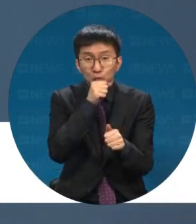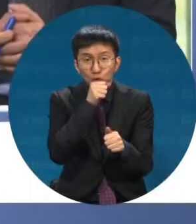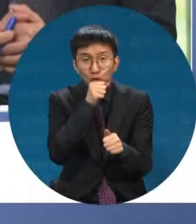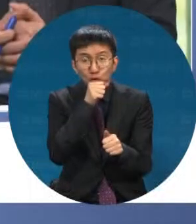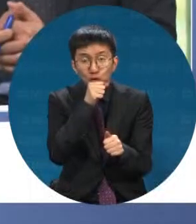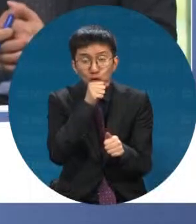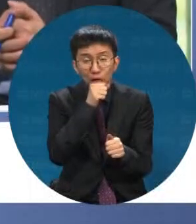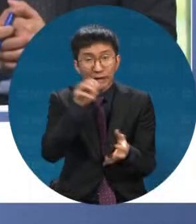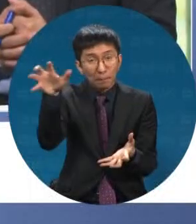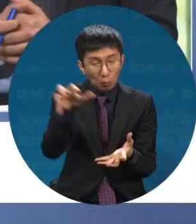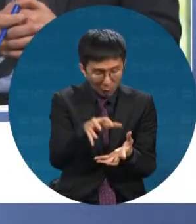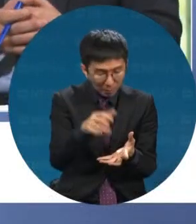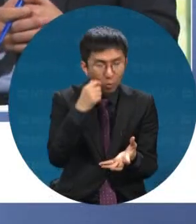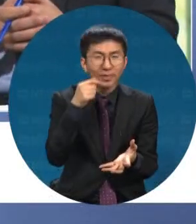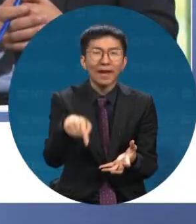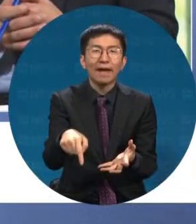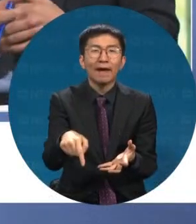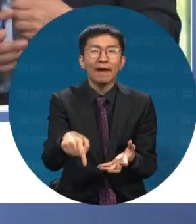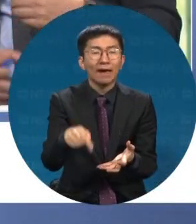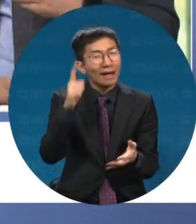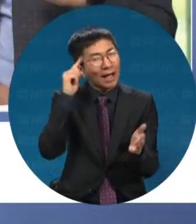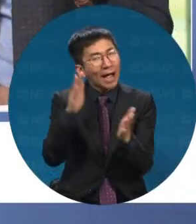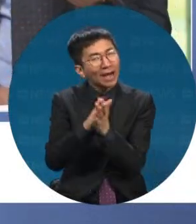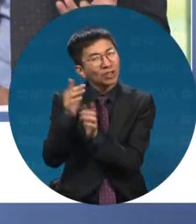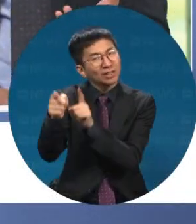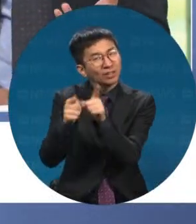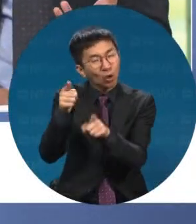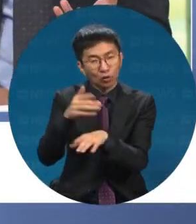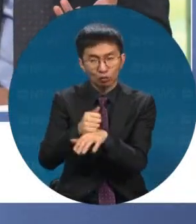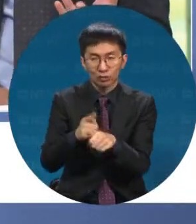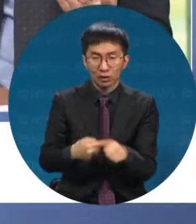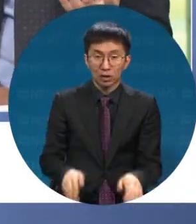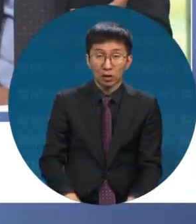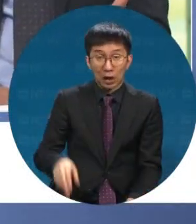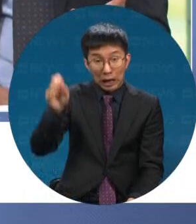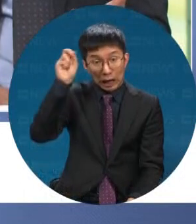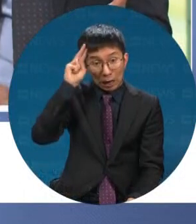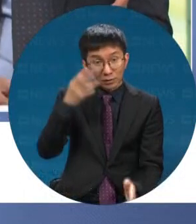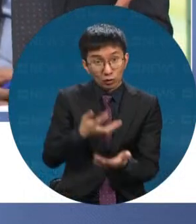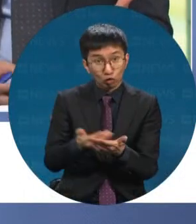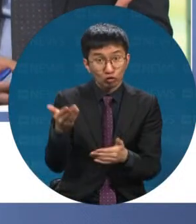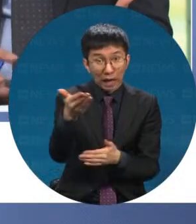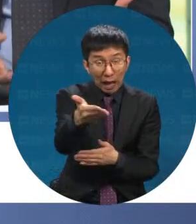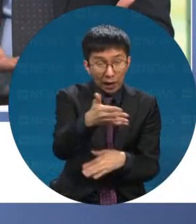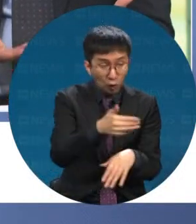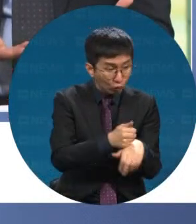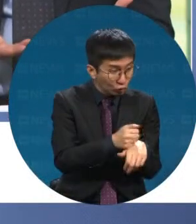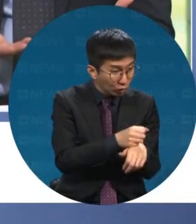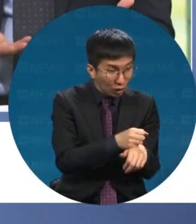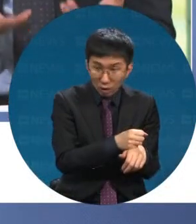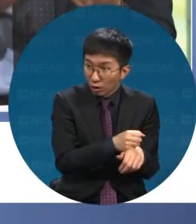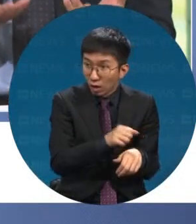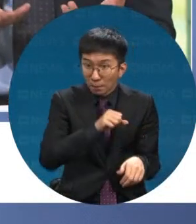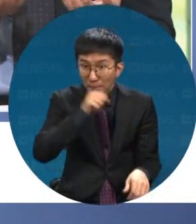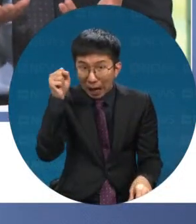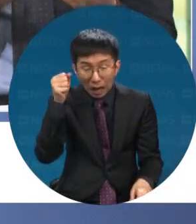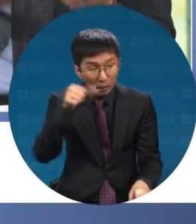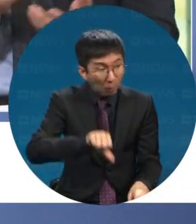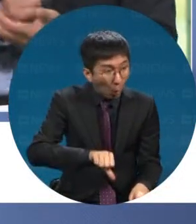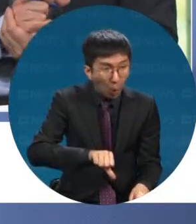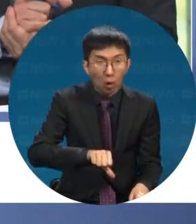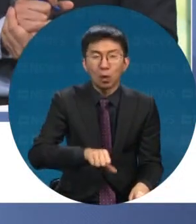거의 없는 추세이거든요. 그러다 보니까 원서를 내는 상황에서 갑자기 나타남으로 인해서 전체적인 입결을